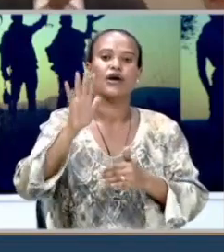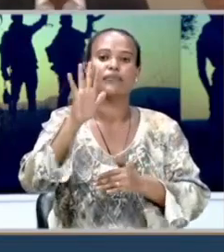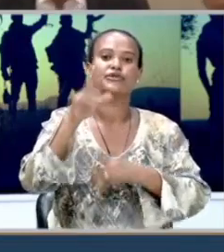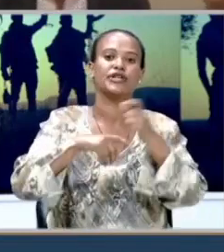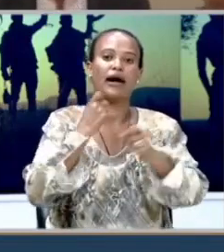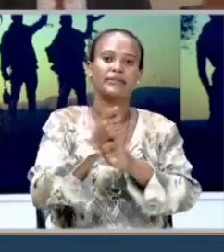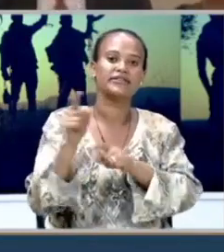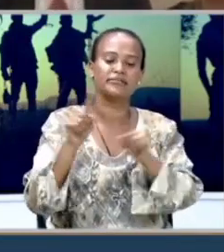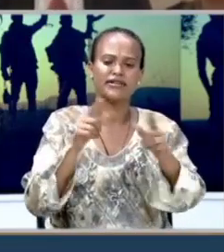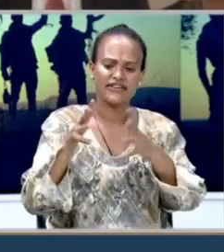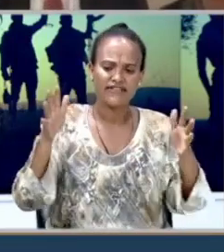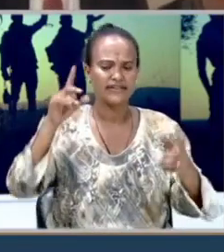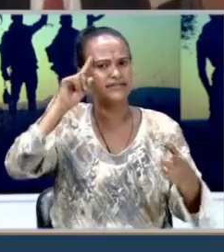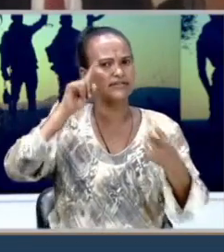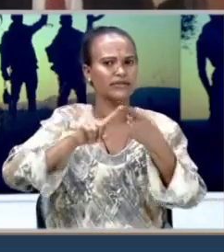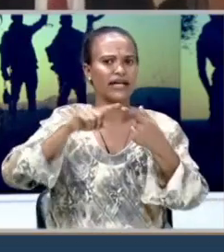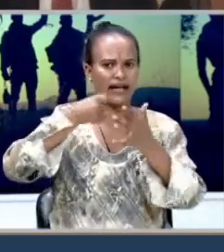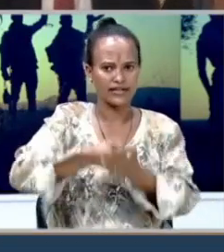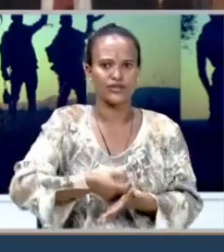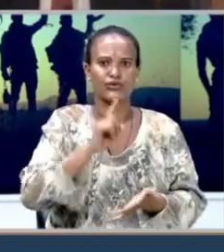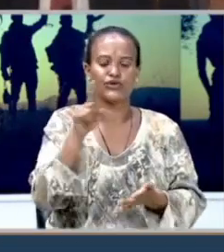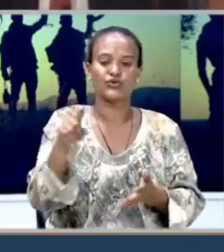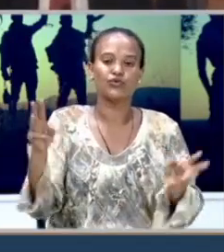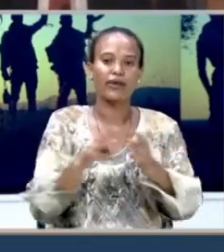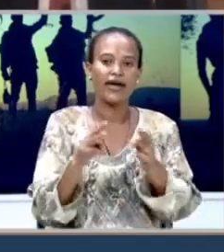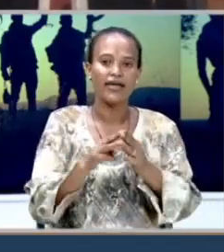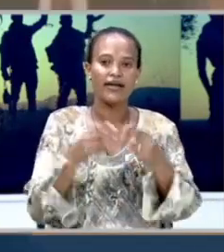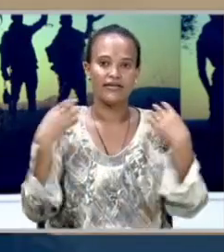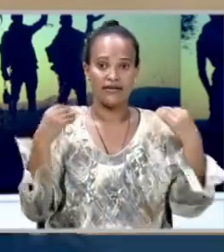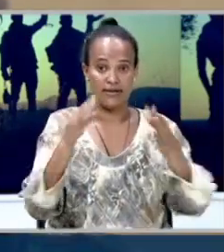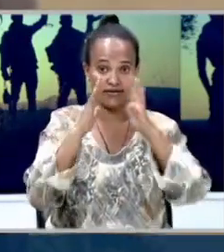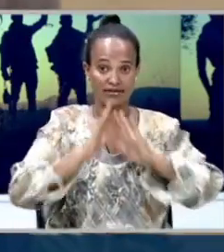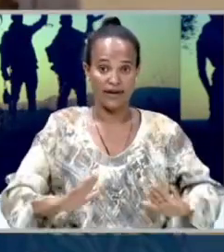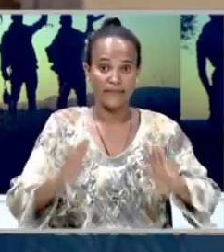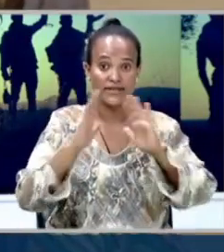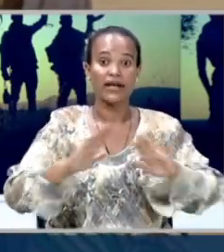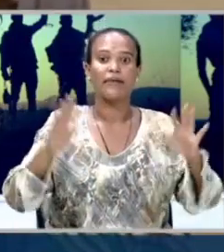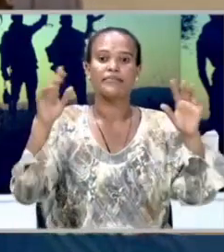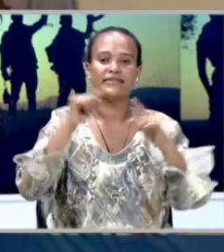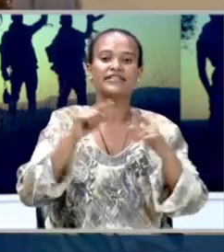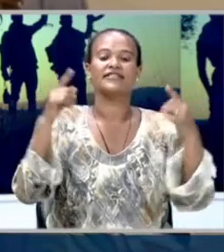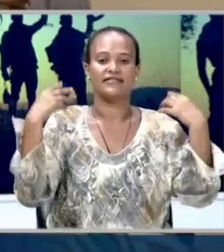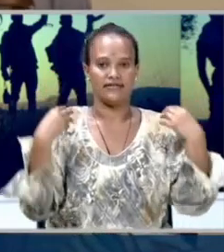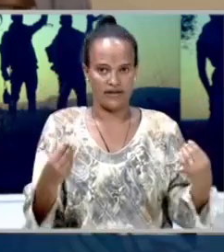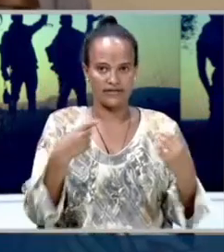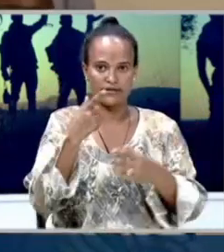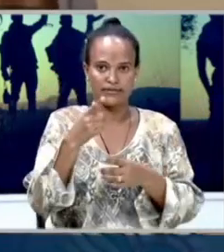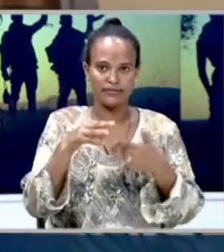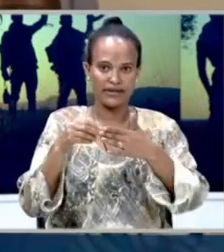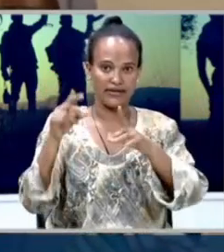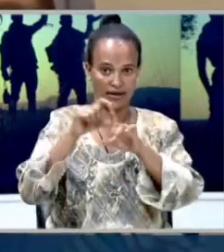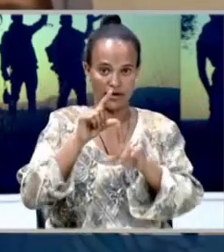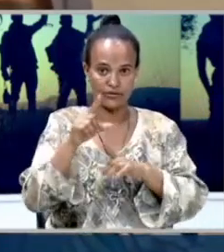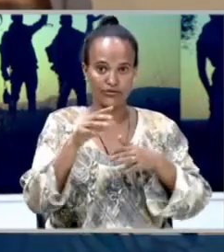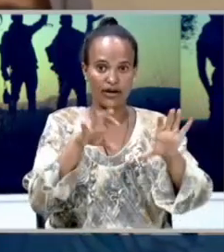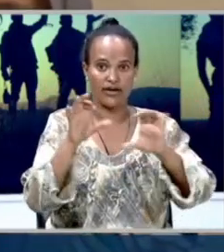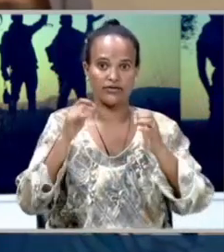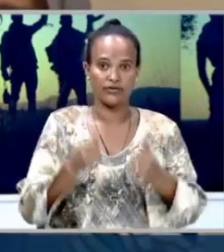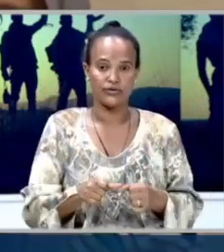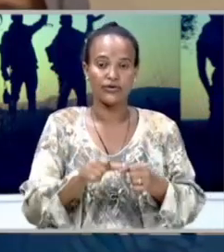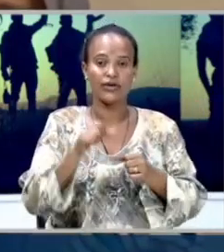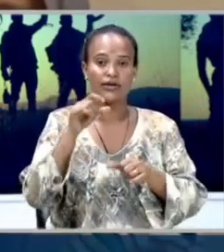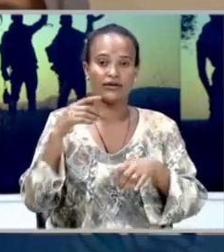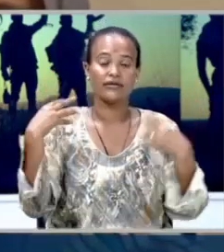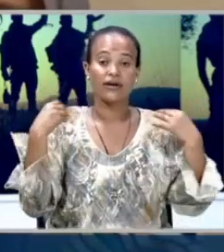عمتات دما سفحت تلمتات تصديقيوم تقبائيم تعنان سلام سلام نتعنا بزبل مريح قاليو ككايد قنيوم تكالت عن علم